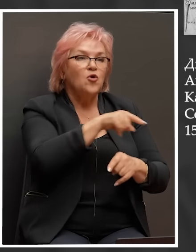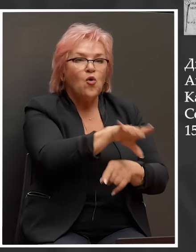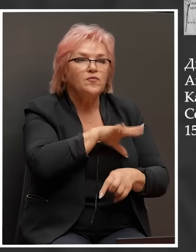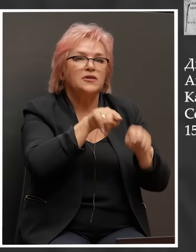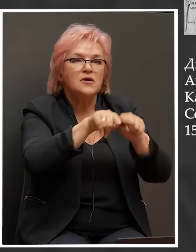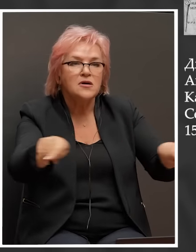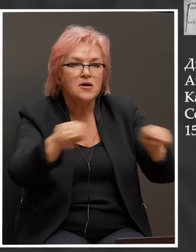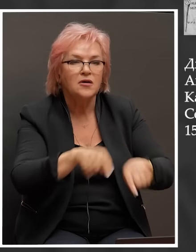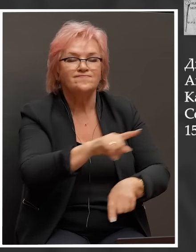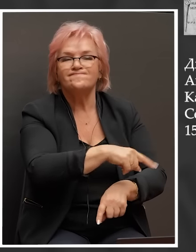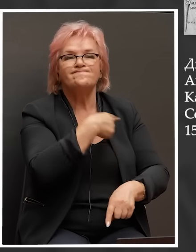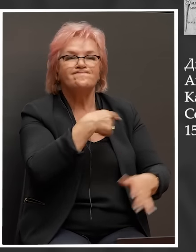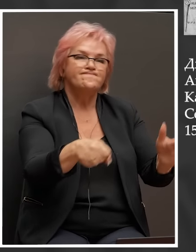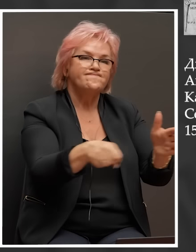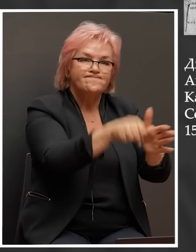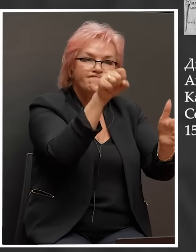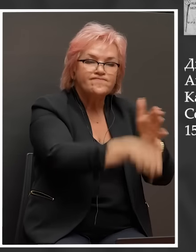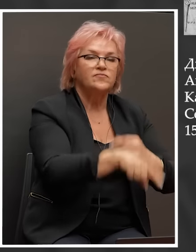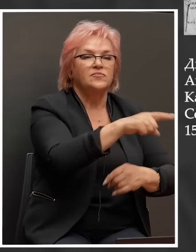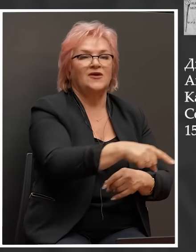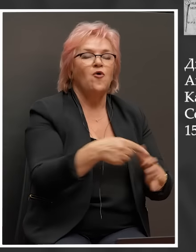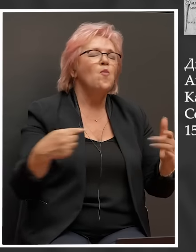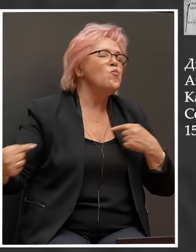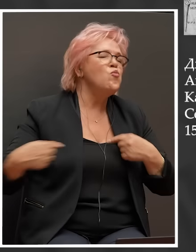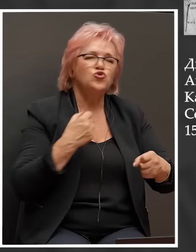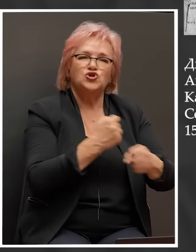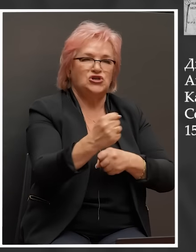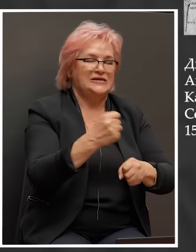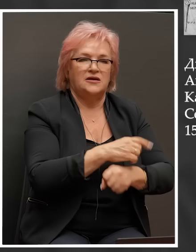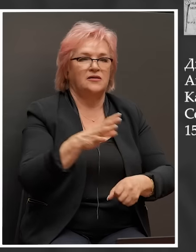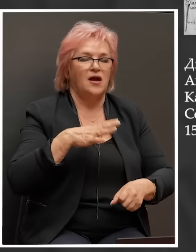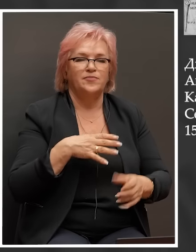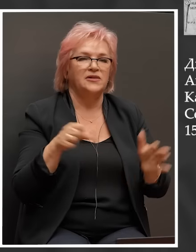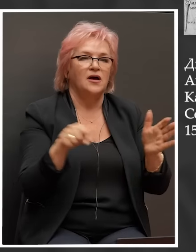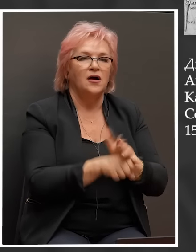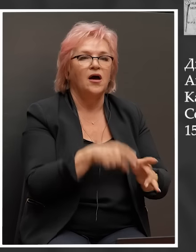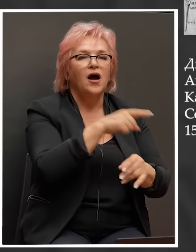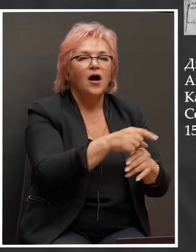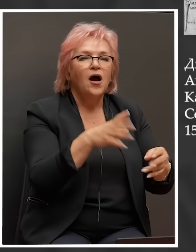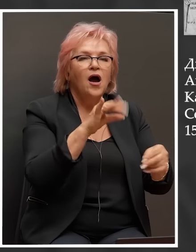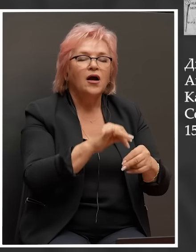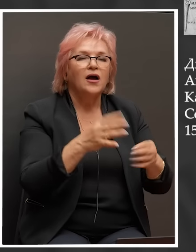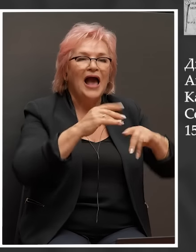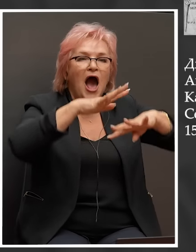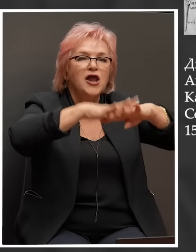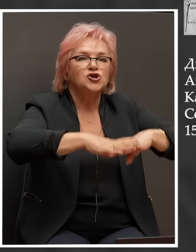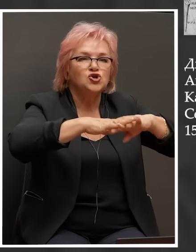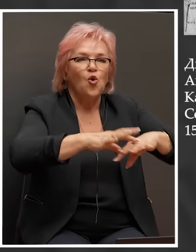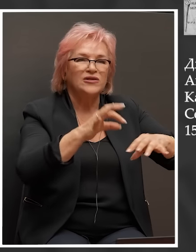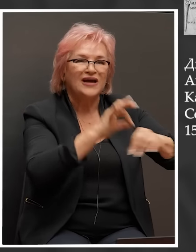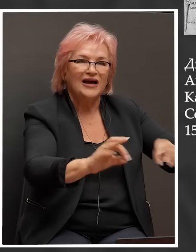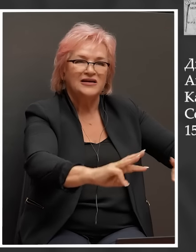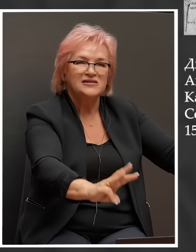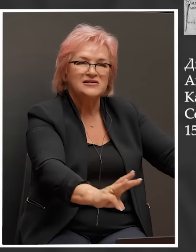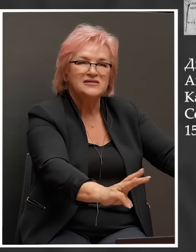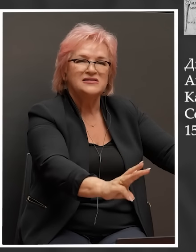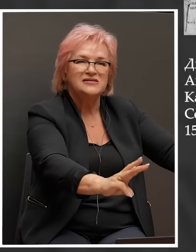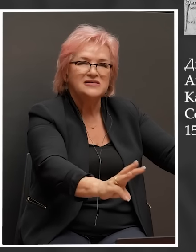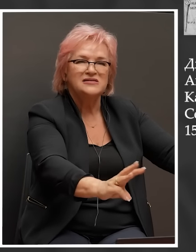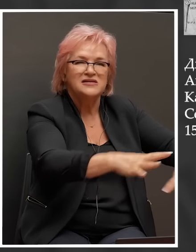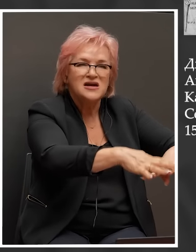проповедовал, был приговорен к казни. Приговорили его к казни мучительно. Его приговорили к медленному поджариванию на решетке. Есть знаменитая